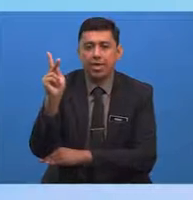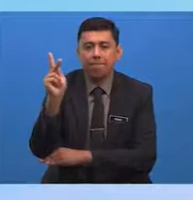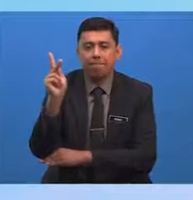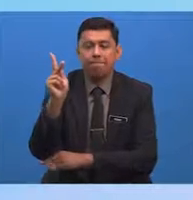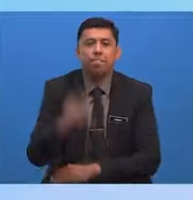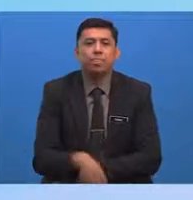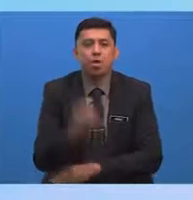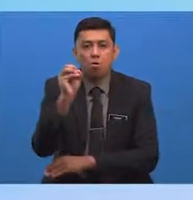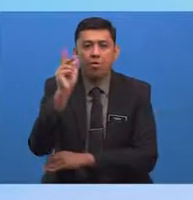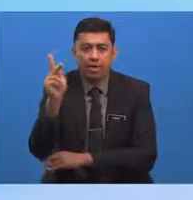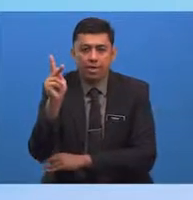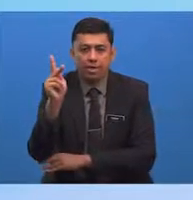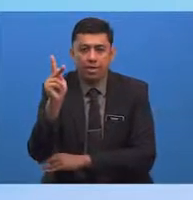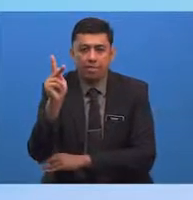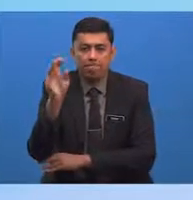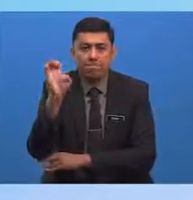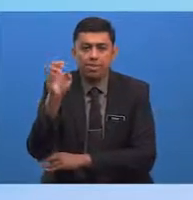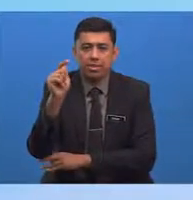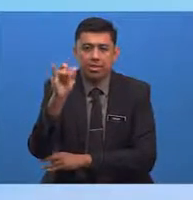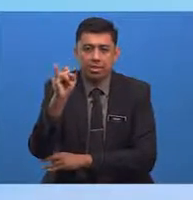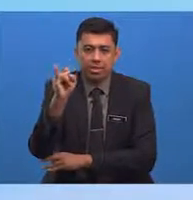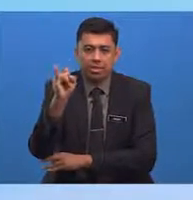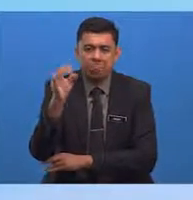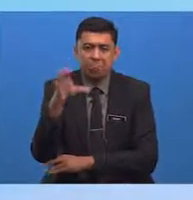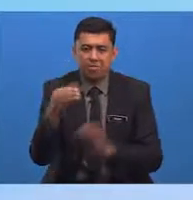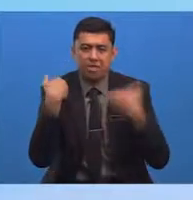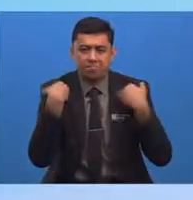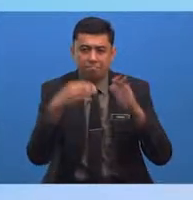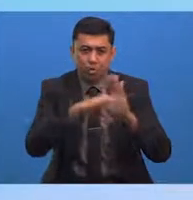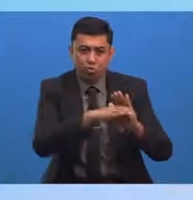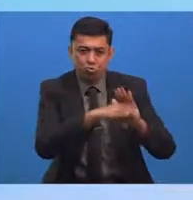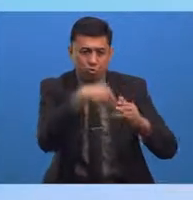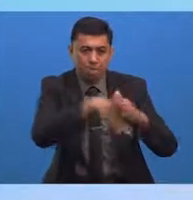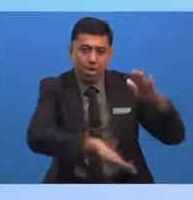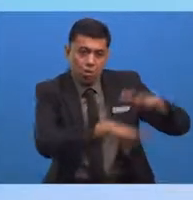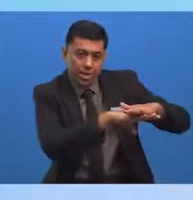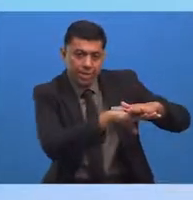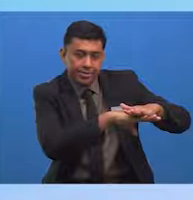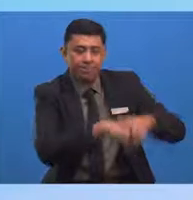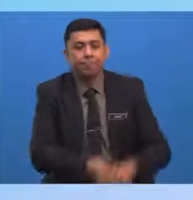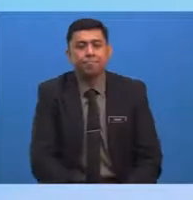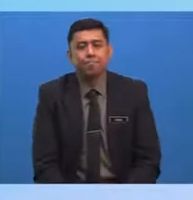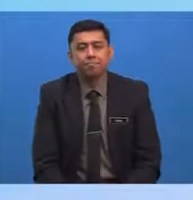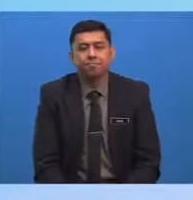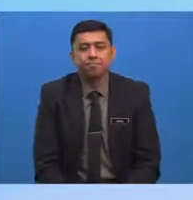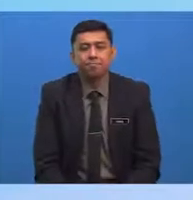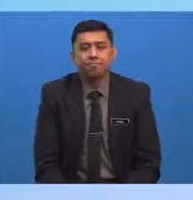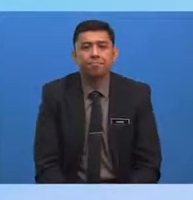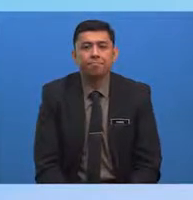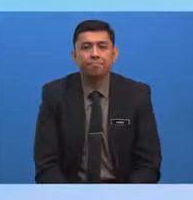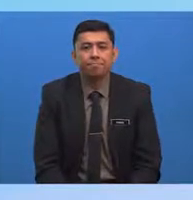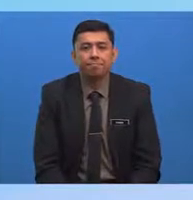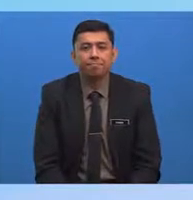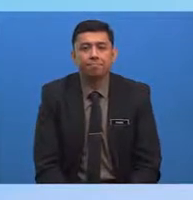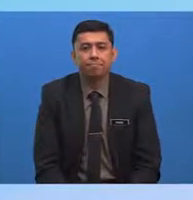kaya Beti di Padeh, orang kaya Antau di Rimbas, orang kaya Jugah di Lundu dan orang kaya